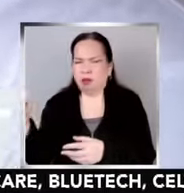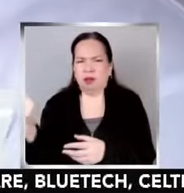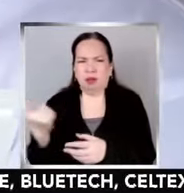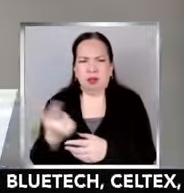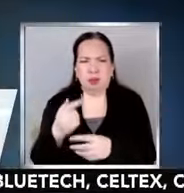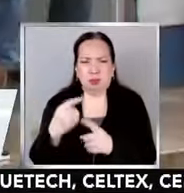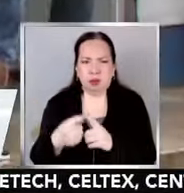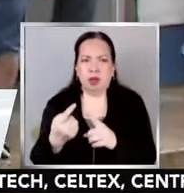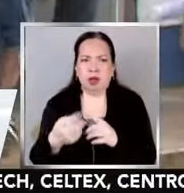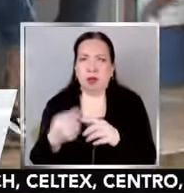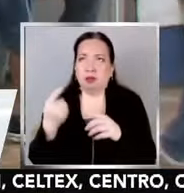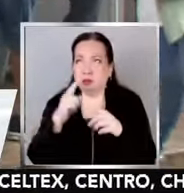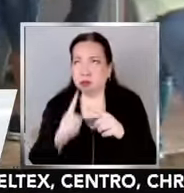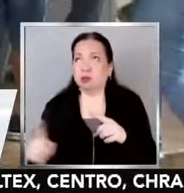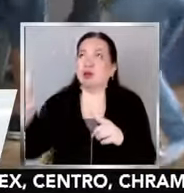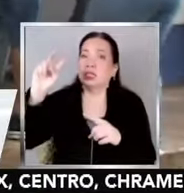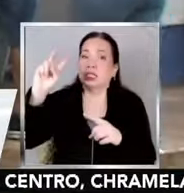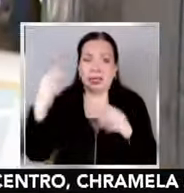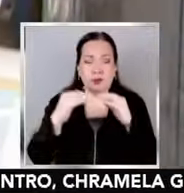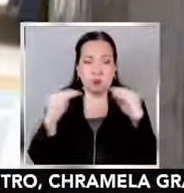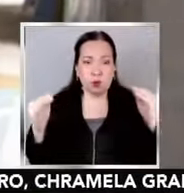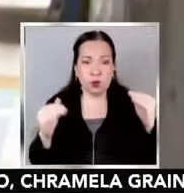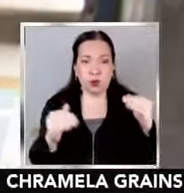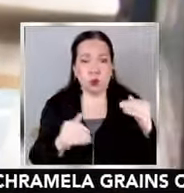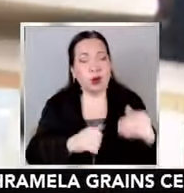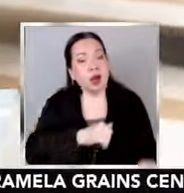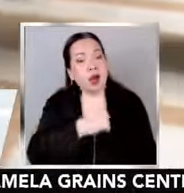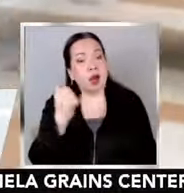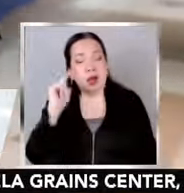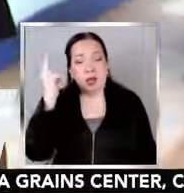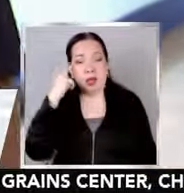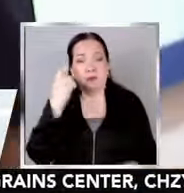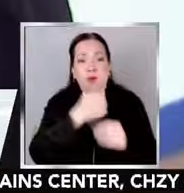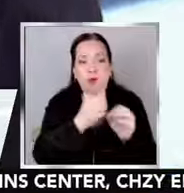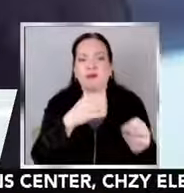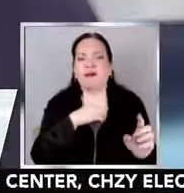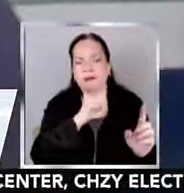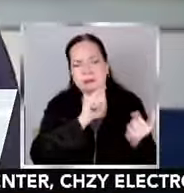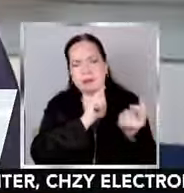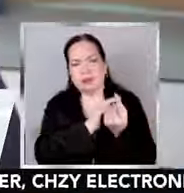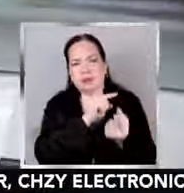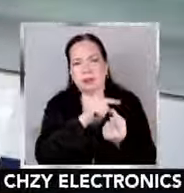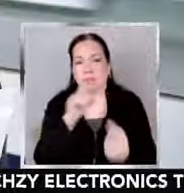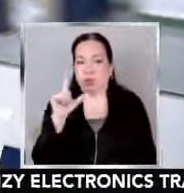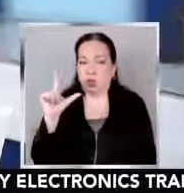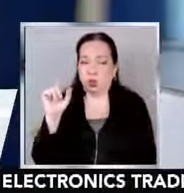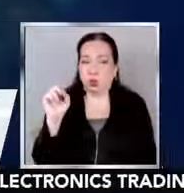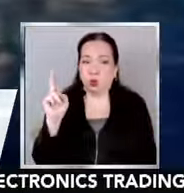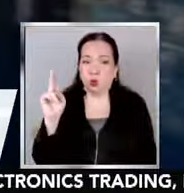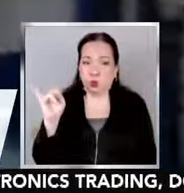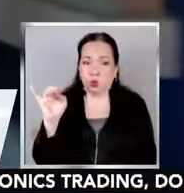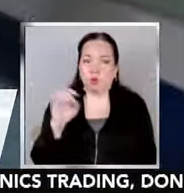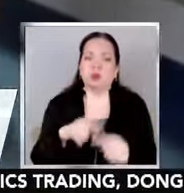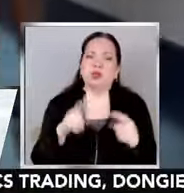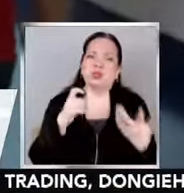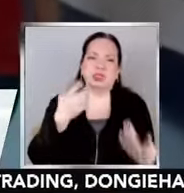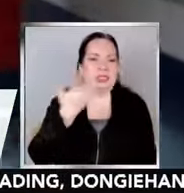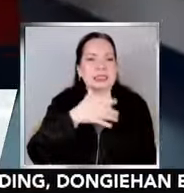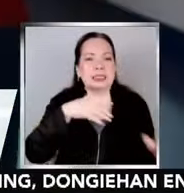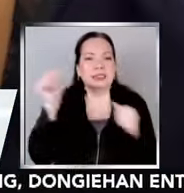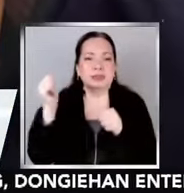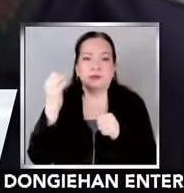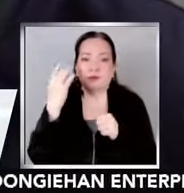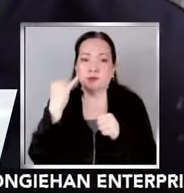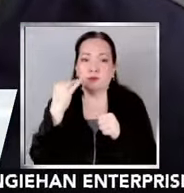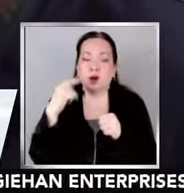second floor. Sa ibang government office naman namin, naabutan si Louie. Pero kailangan pa daw niyang umalis para sa ibang